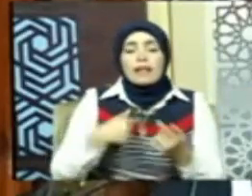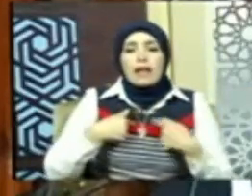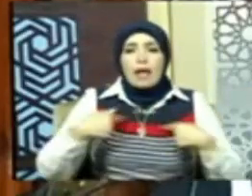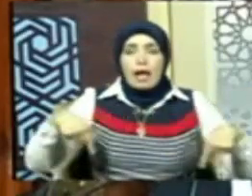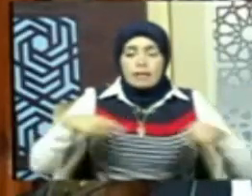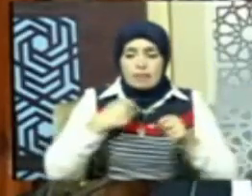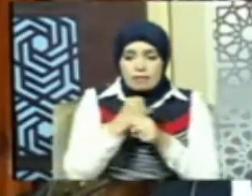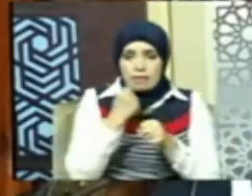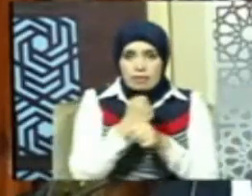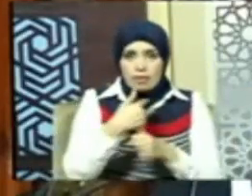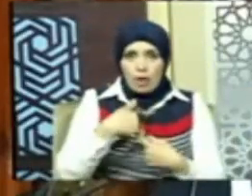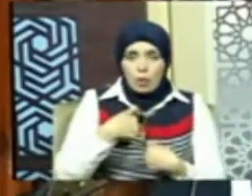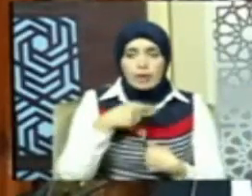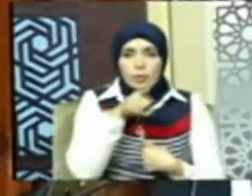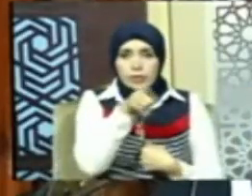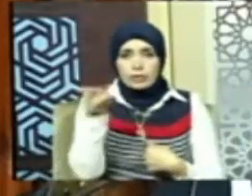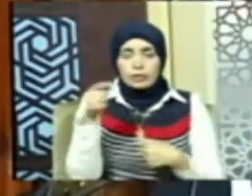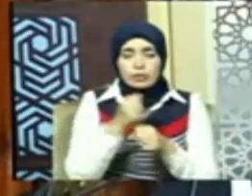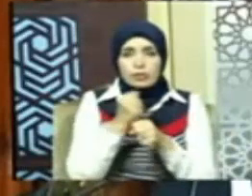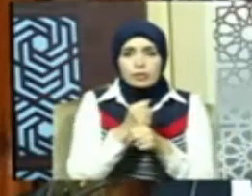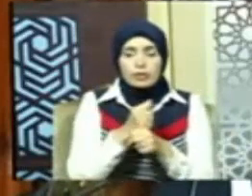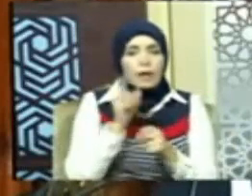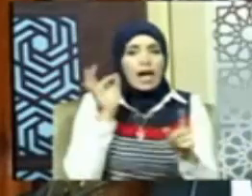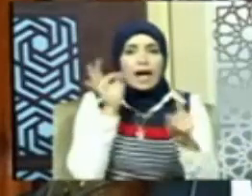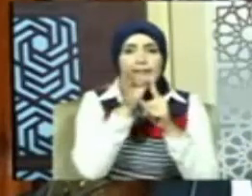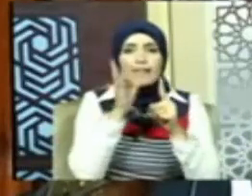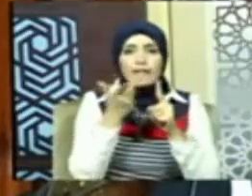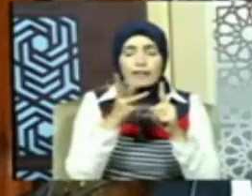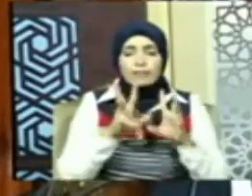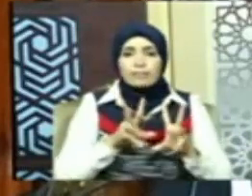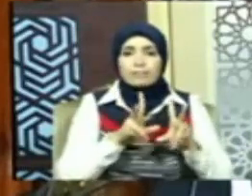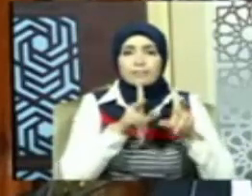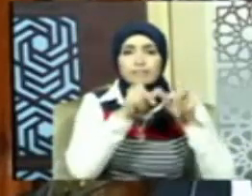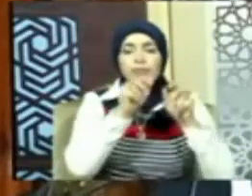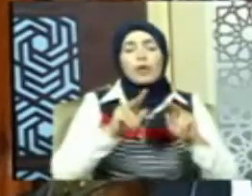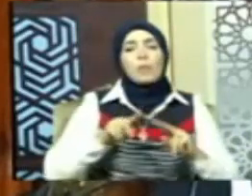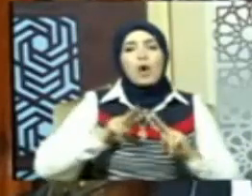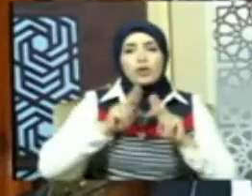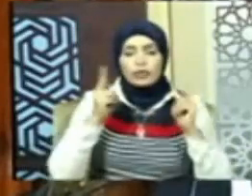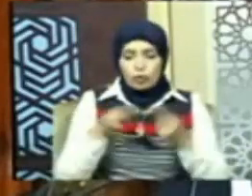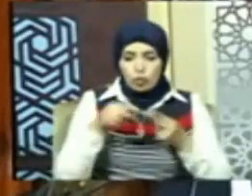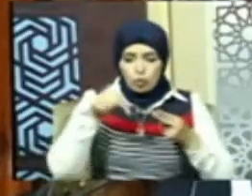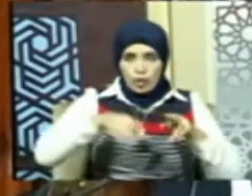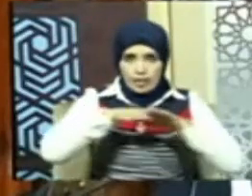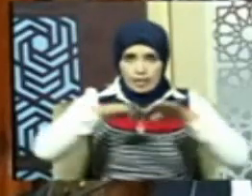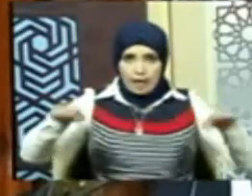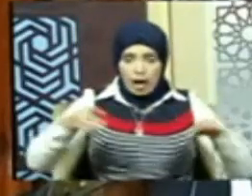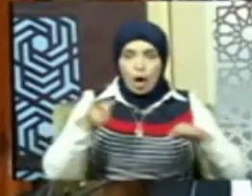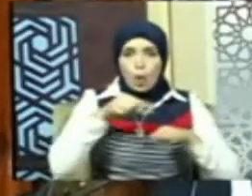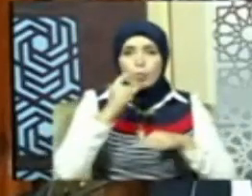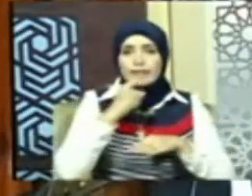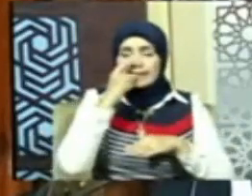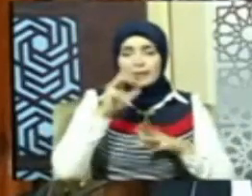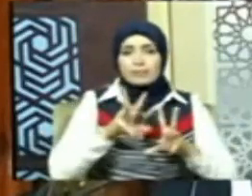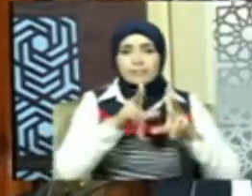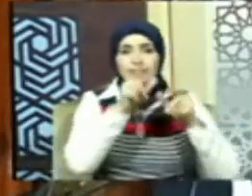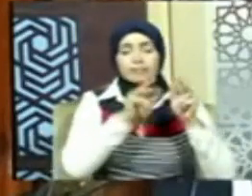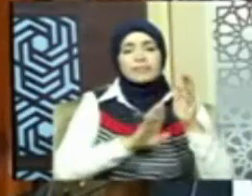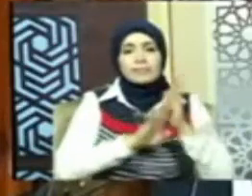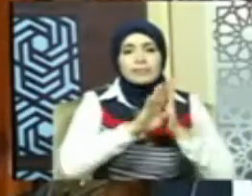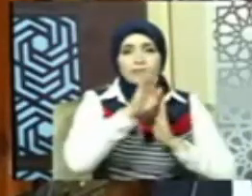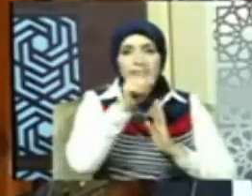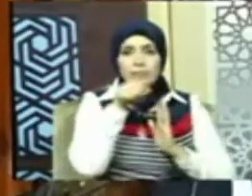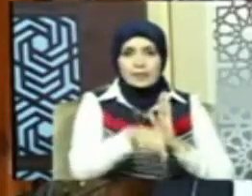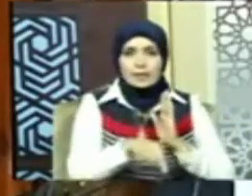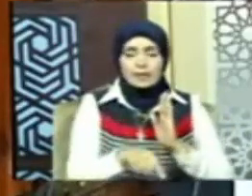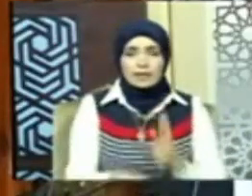دورنا هو عمارة الدنيا بالدين وليس تخريب الدنيا باسم